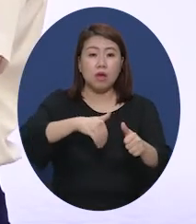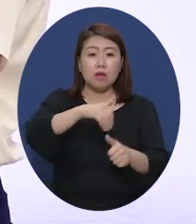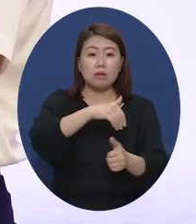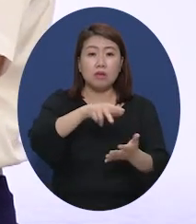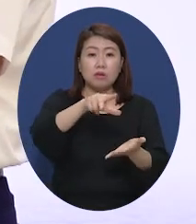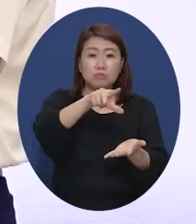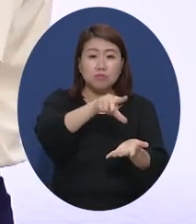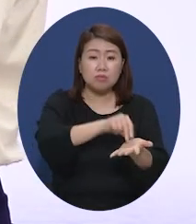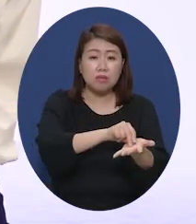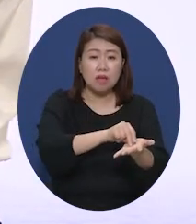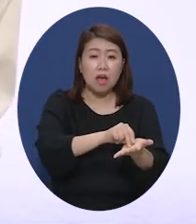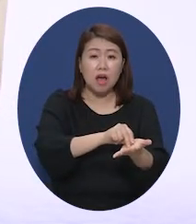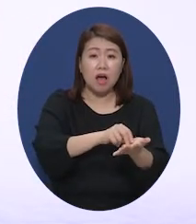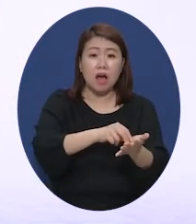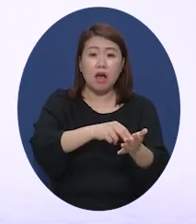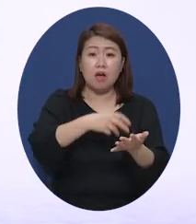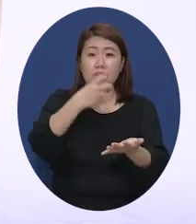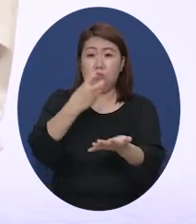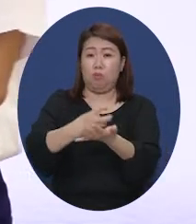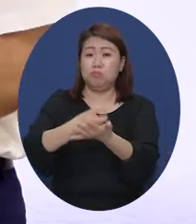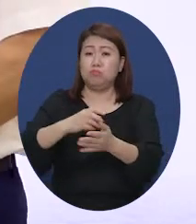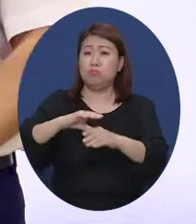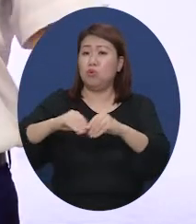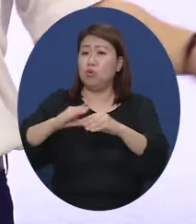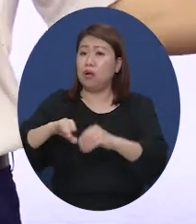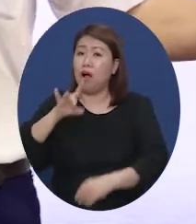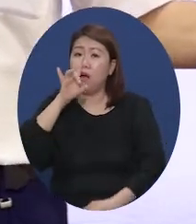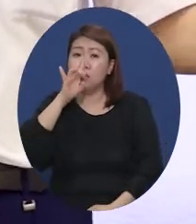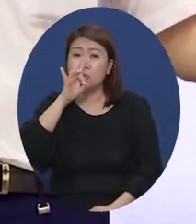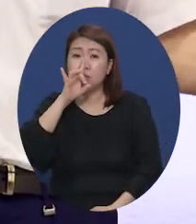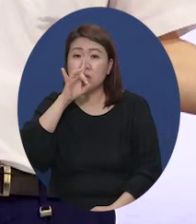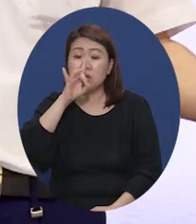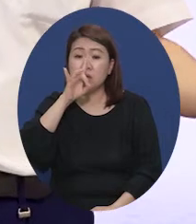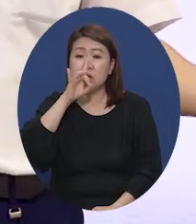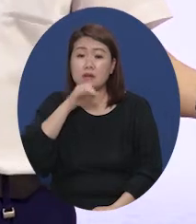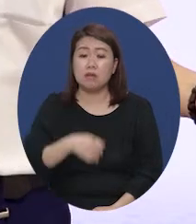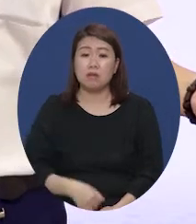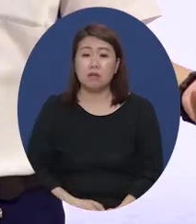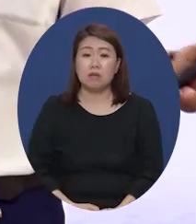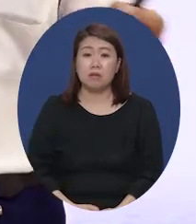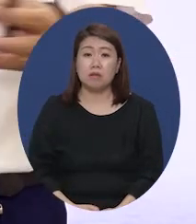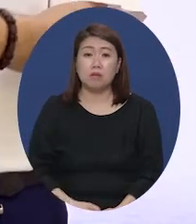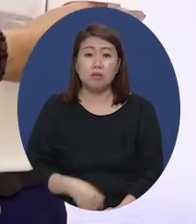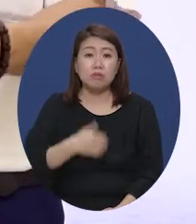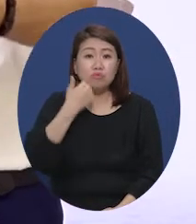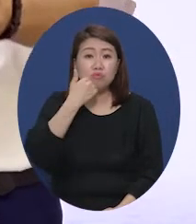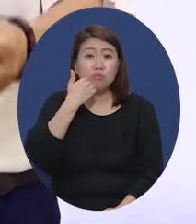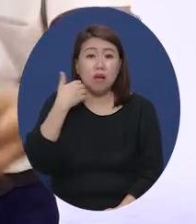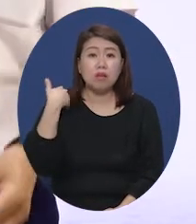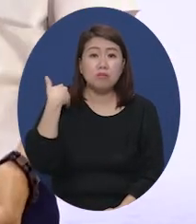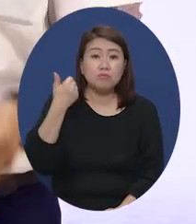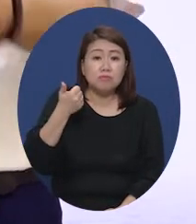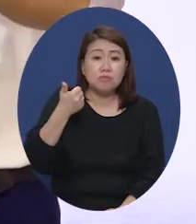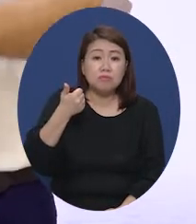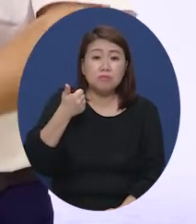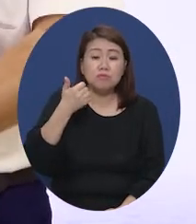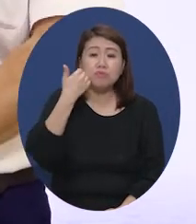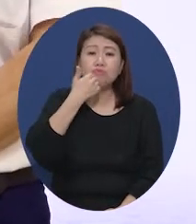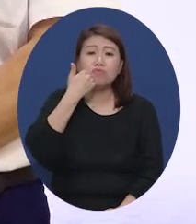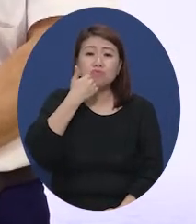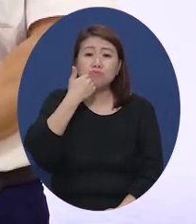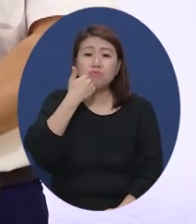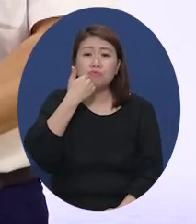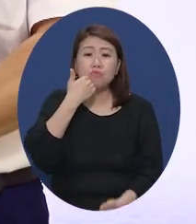환경범죄가 발생해 사법 처리가 되지 않습니다. 왜냐하면 누가 주인지 그죠? 한 명이 아니고 여러 명인데